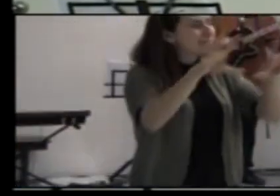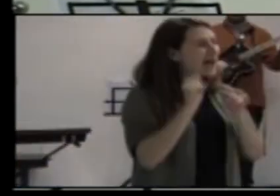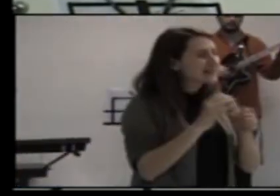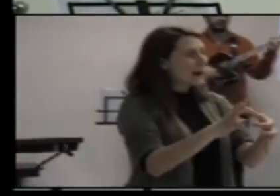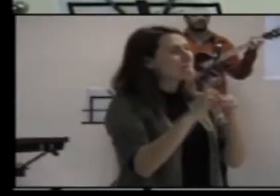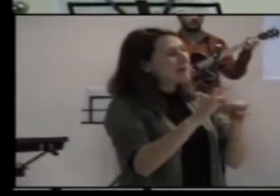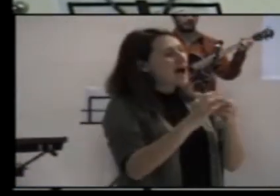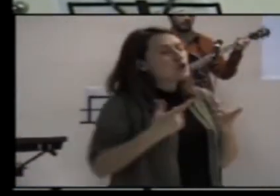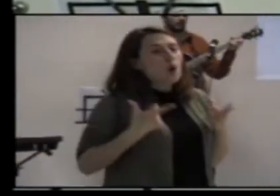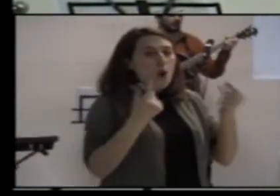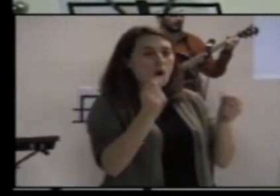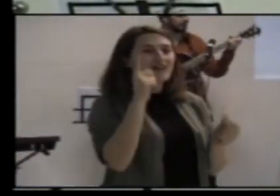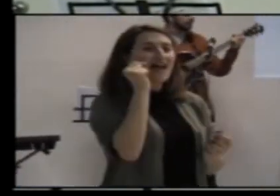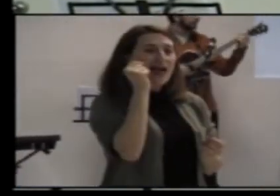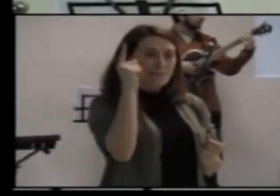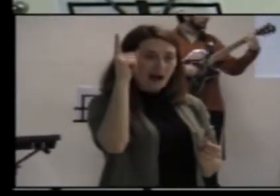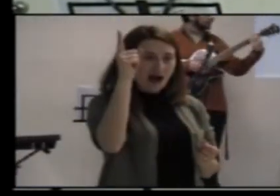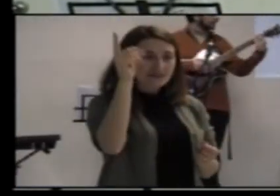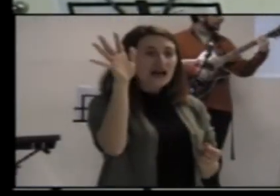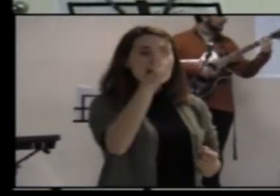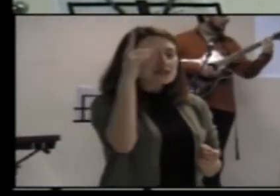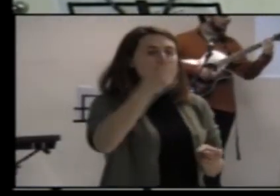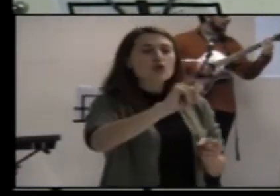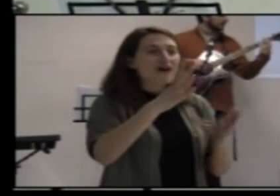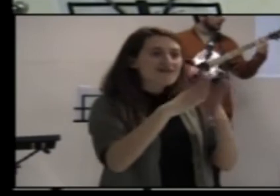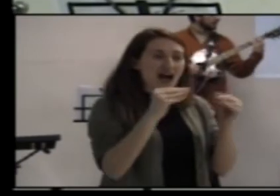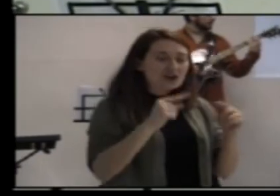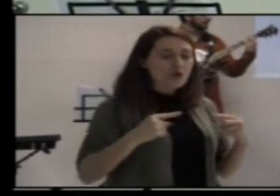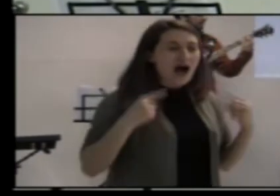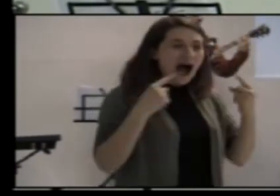Padre. Se non l'hai ancora fatto,